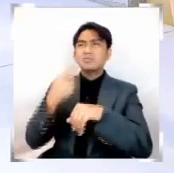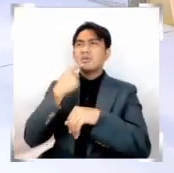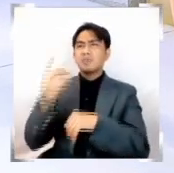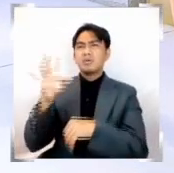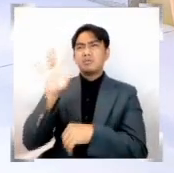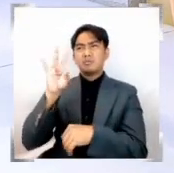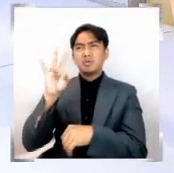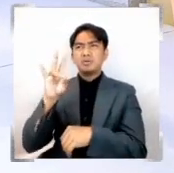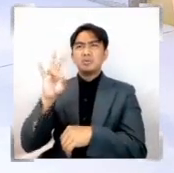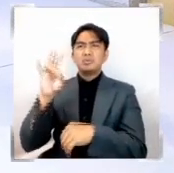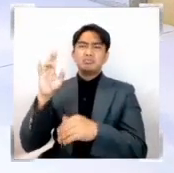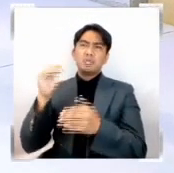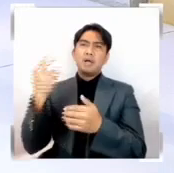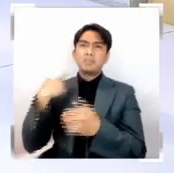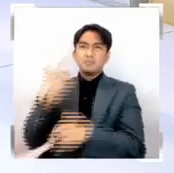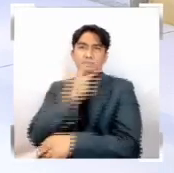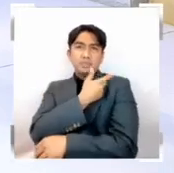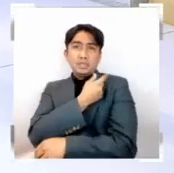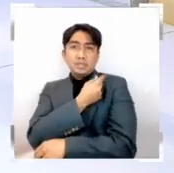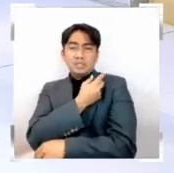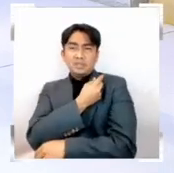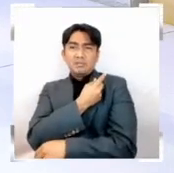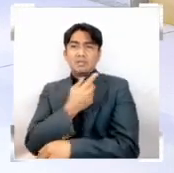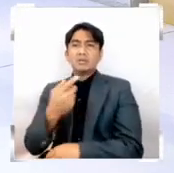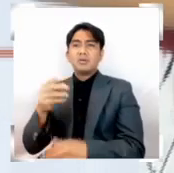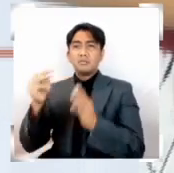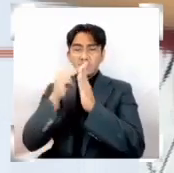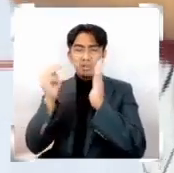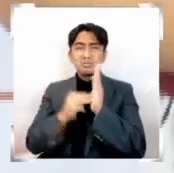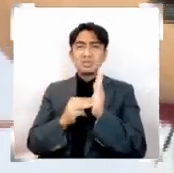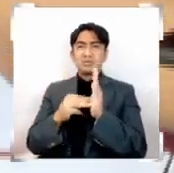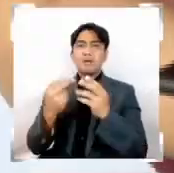para magka-herd immunity sa pagsaksi ni Joseph Moro.